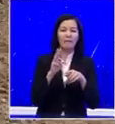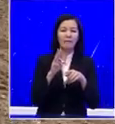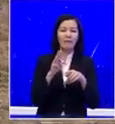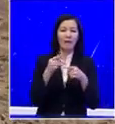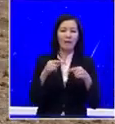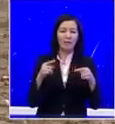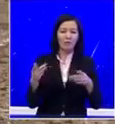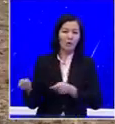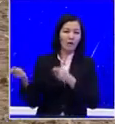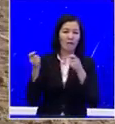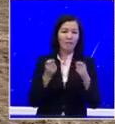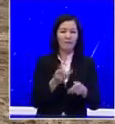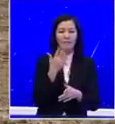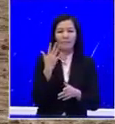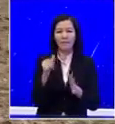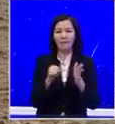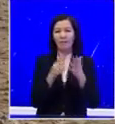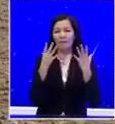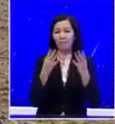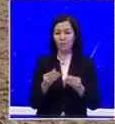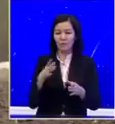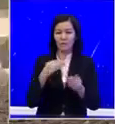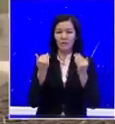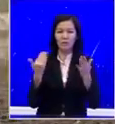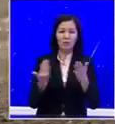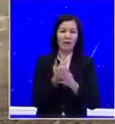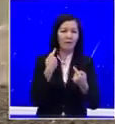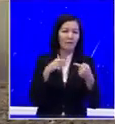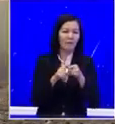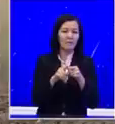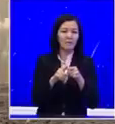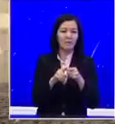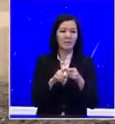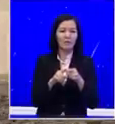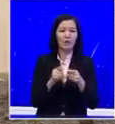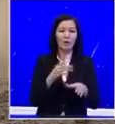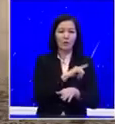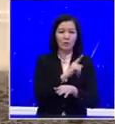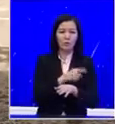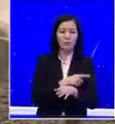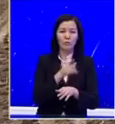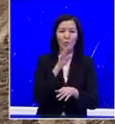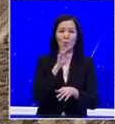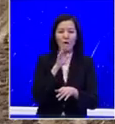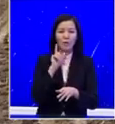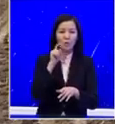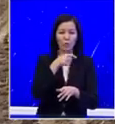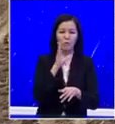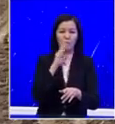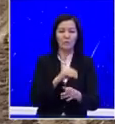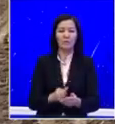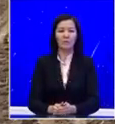түбір себуге 5-6 күн кететін. Ал қазір жаңа техникалар күшімен бұл уақыт 2 есеге қысқарған. Бүгінгі